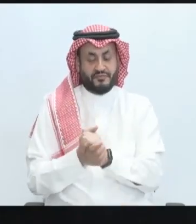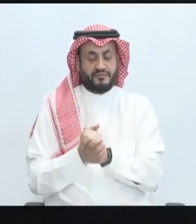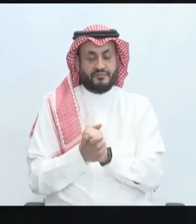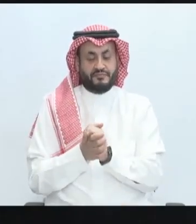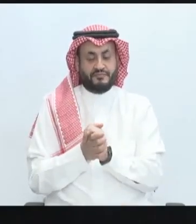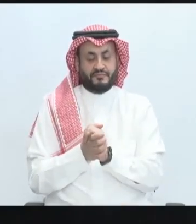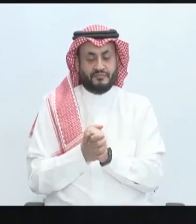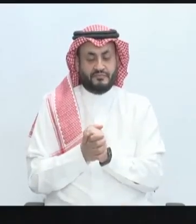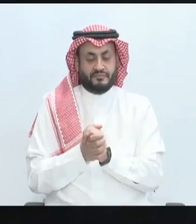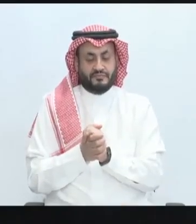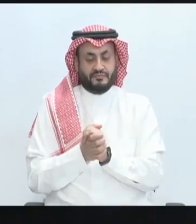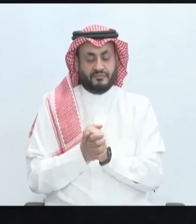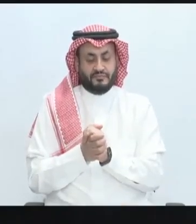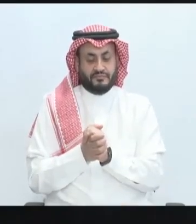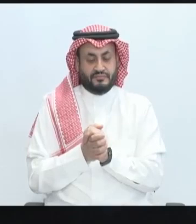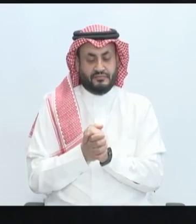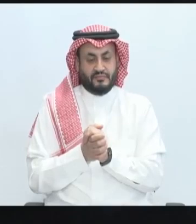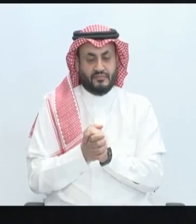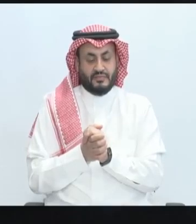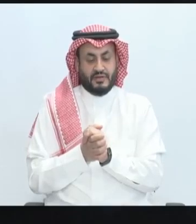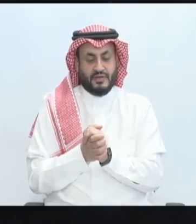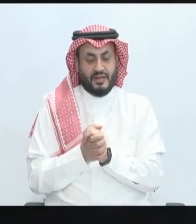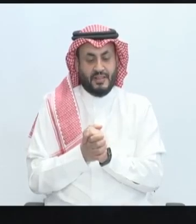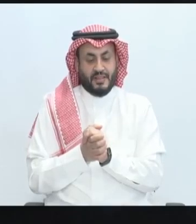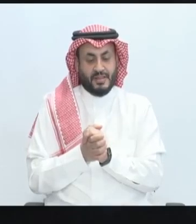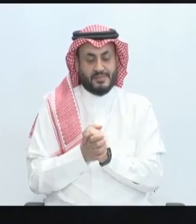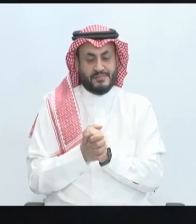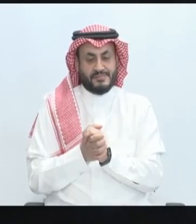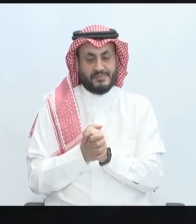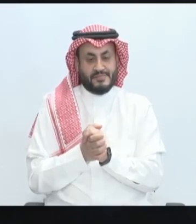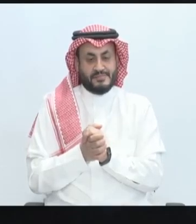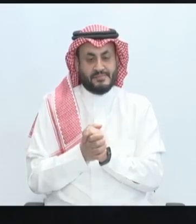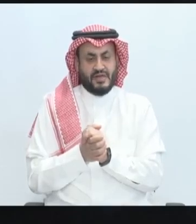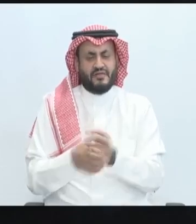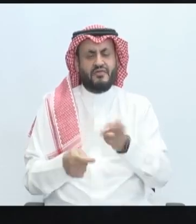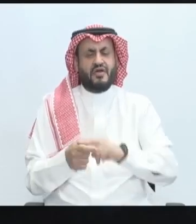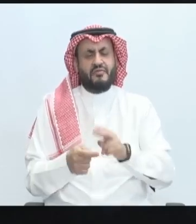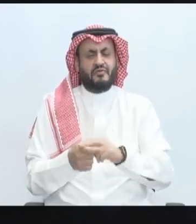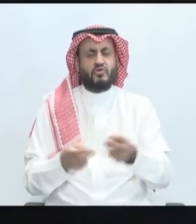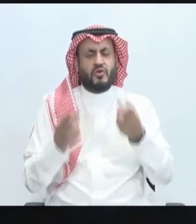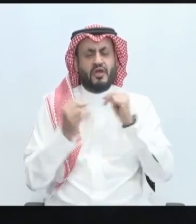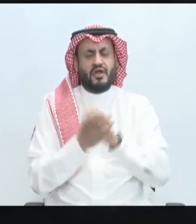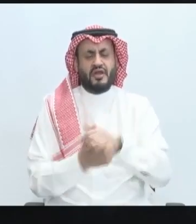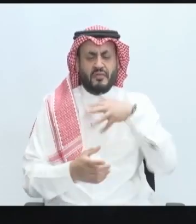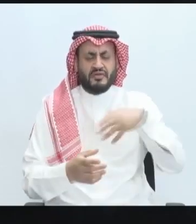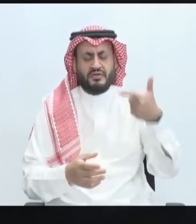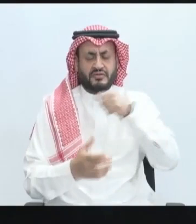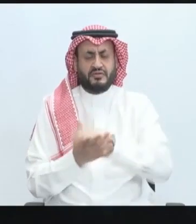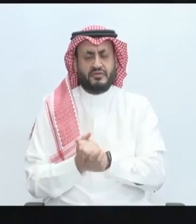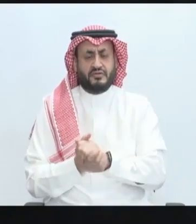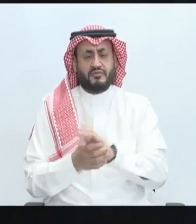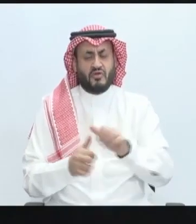عنه وهذا ما كان دائما يدعون اليه رسول الله صلى الله عليه وسلم حتى نكون كالام